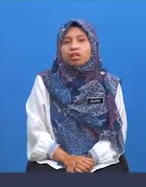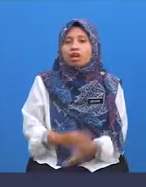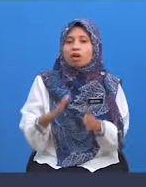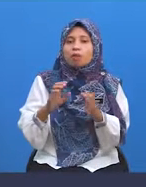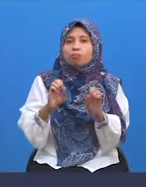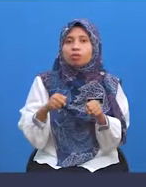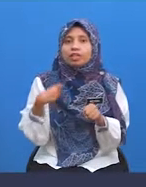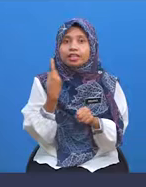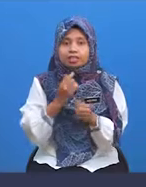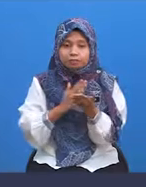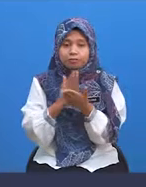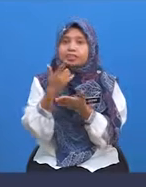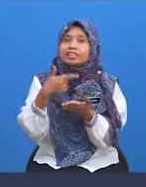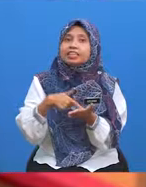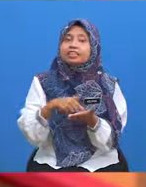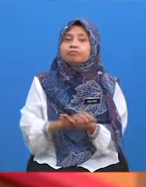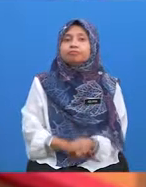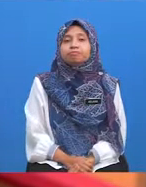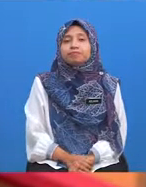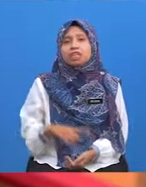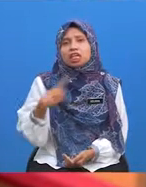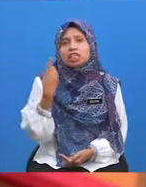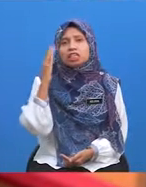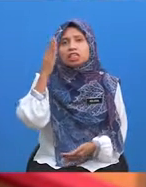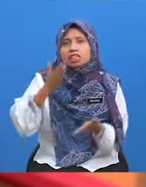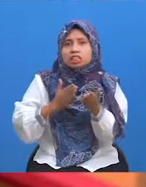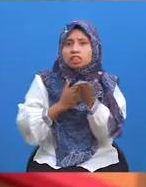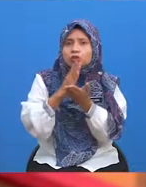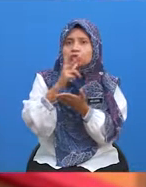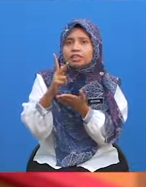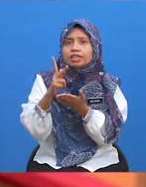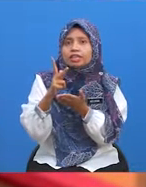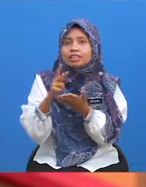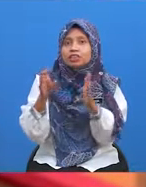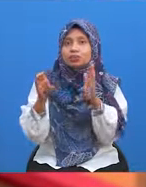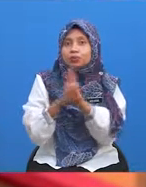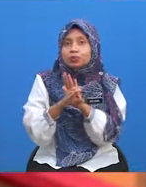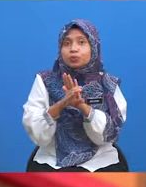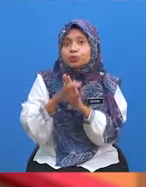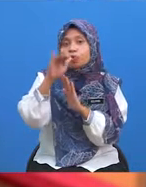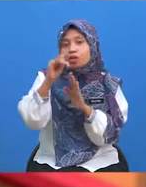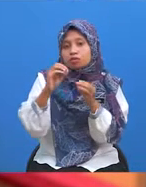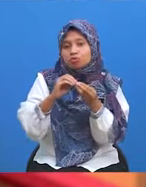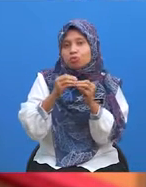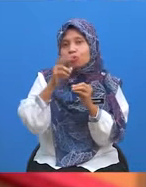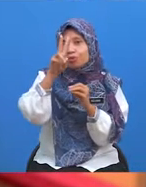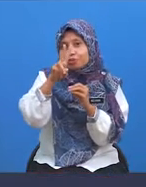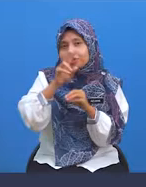Boleh kita teruskan lagi? Kita akan teruskan ke contoh yang